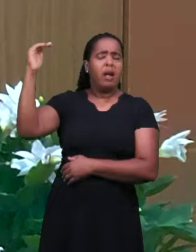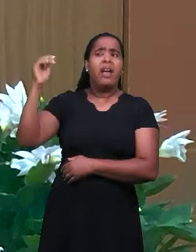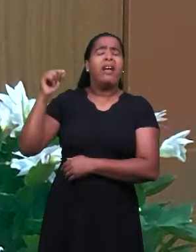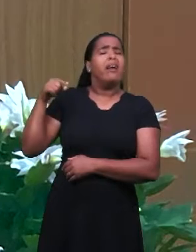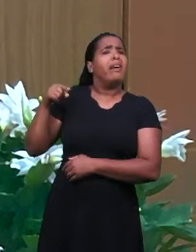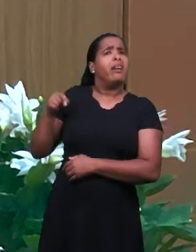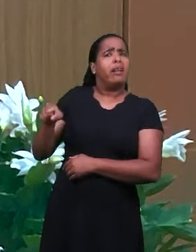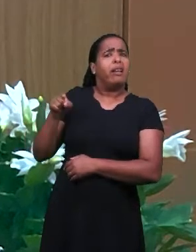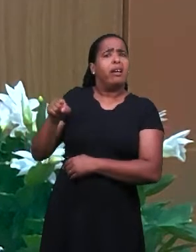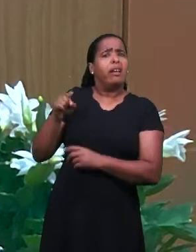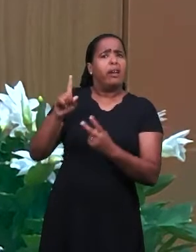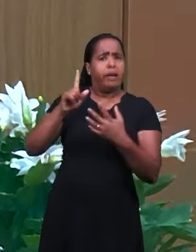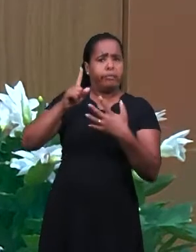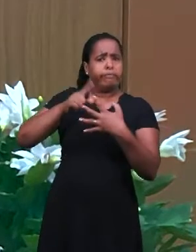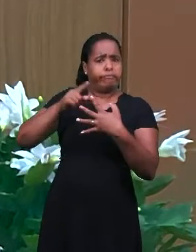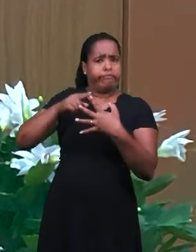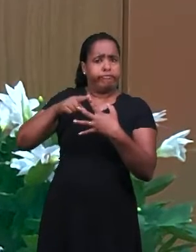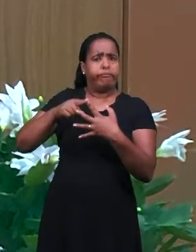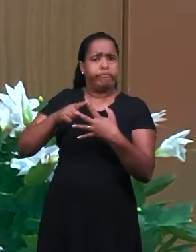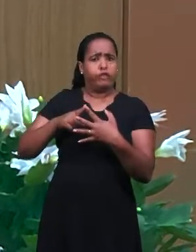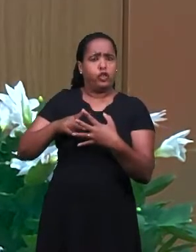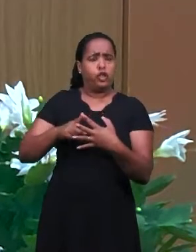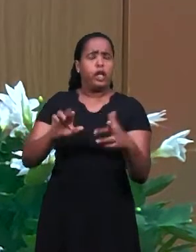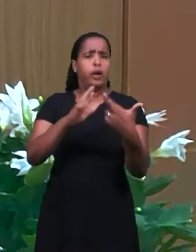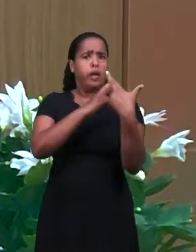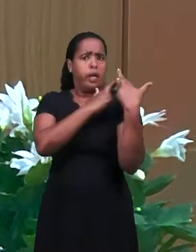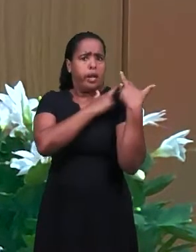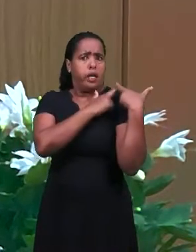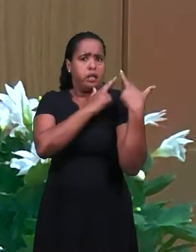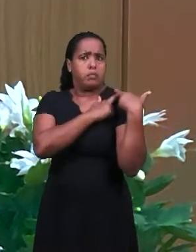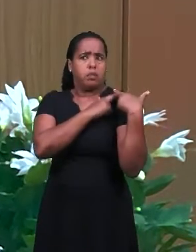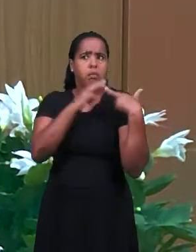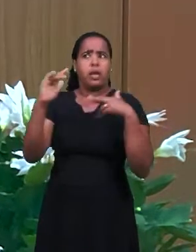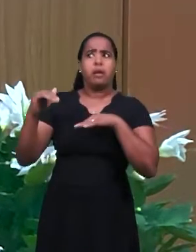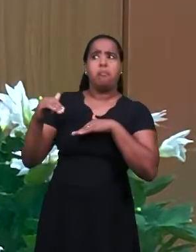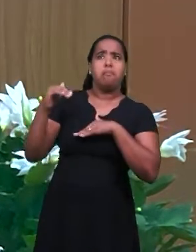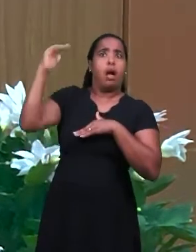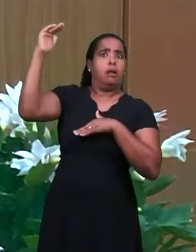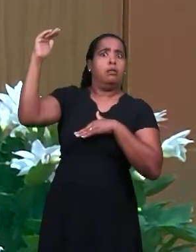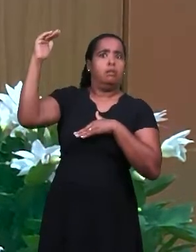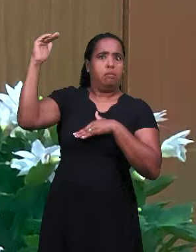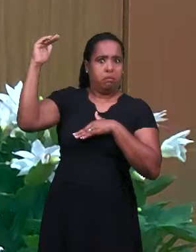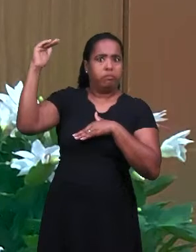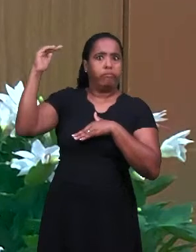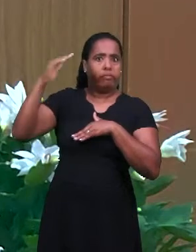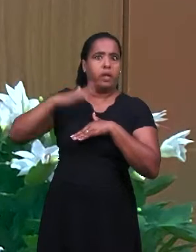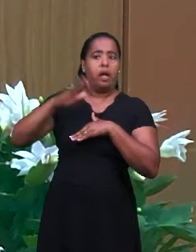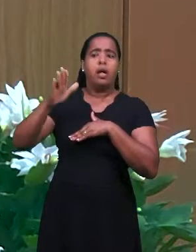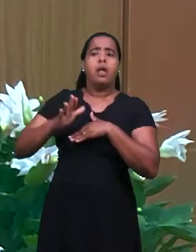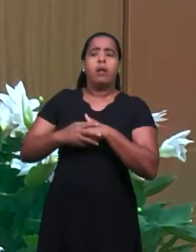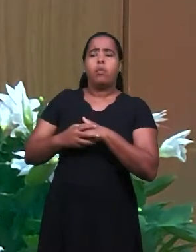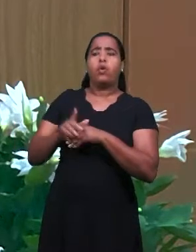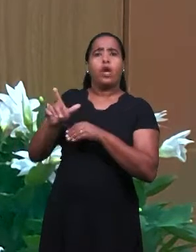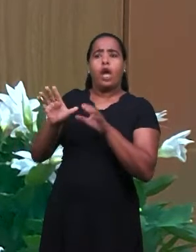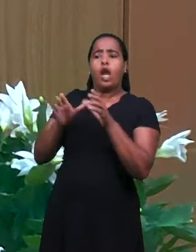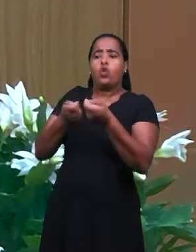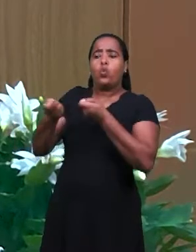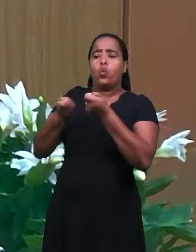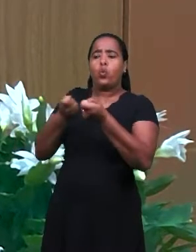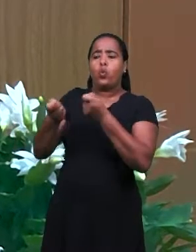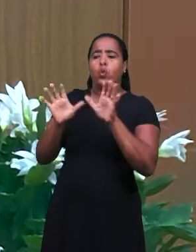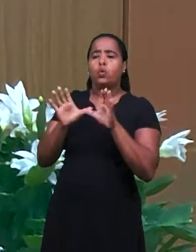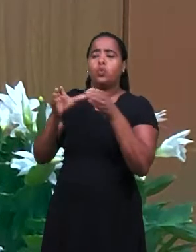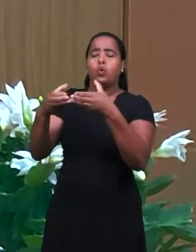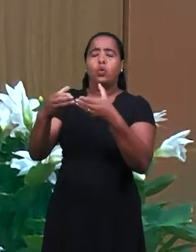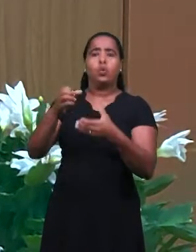у первосвященника были ответственности больше, чем у священника. Он